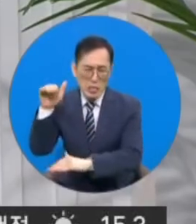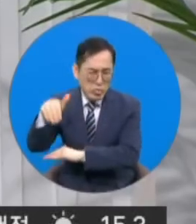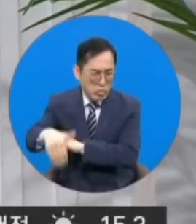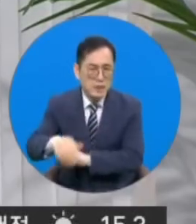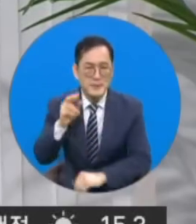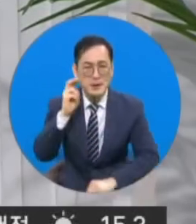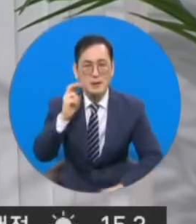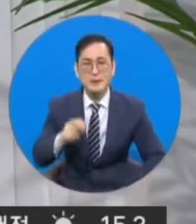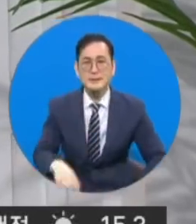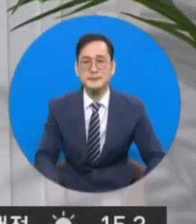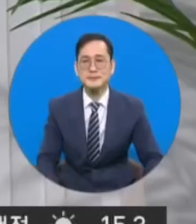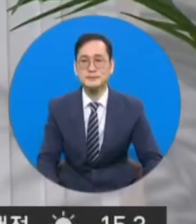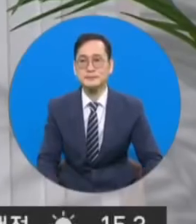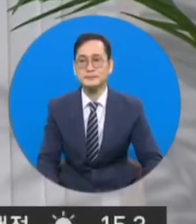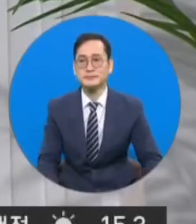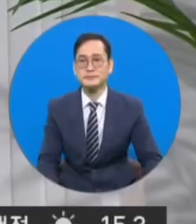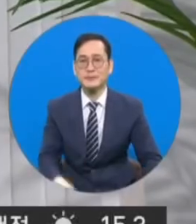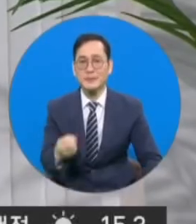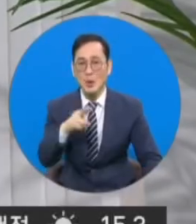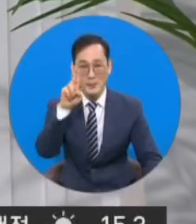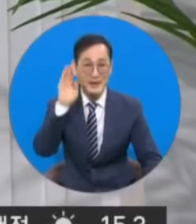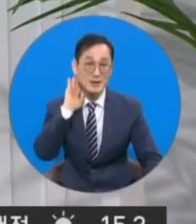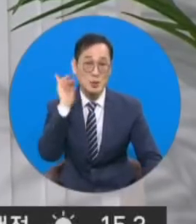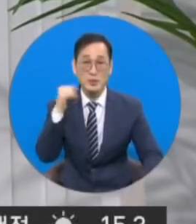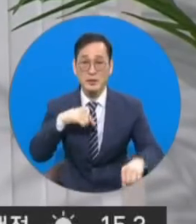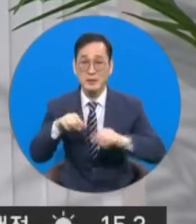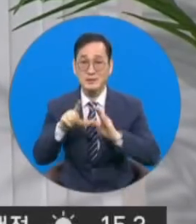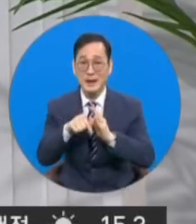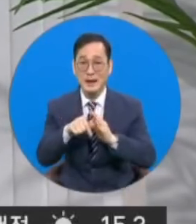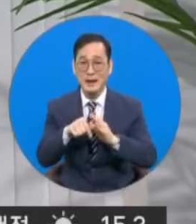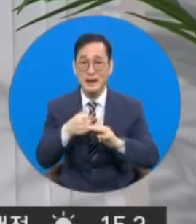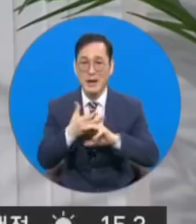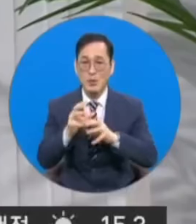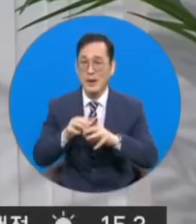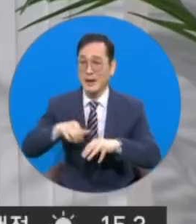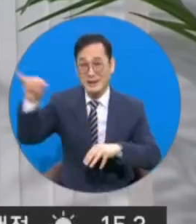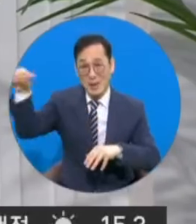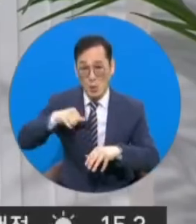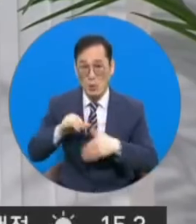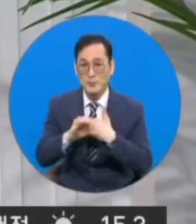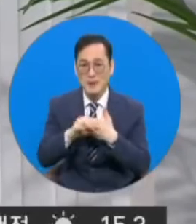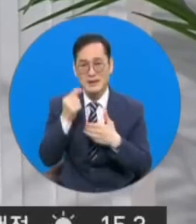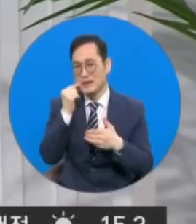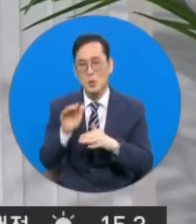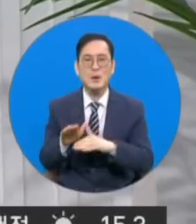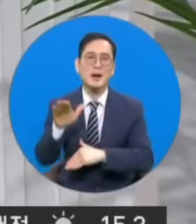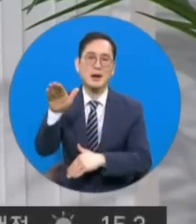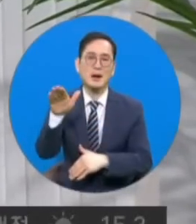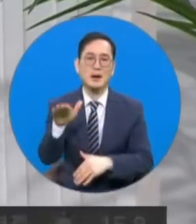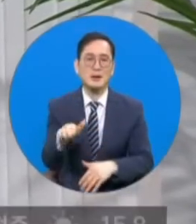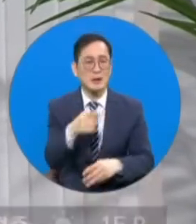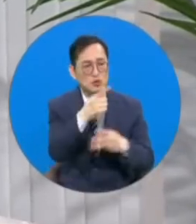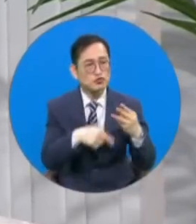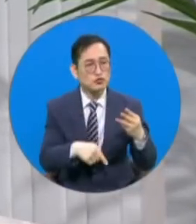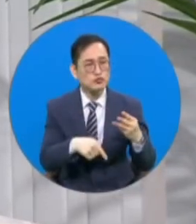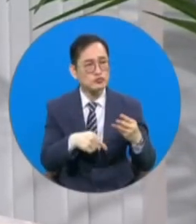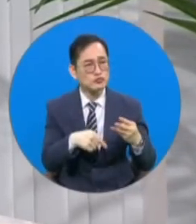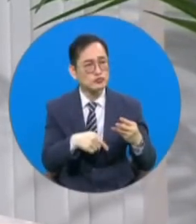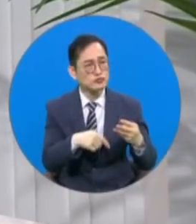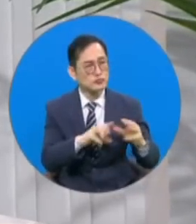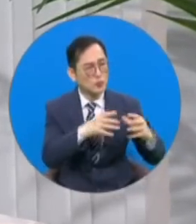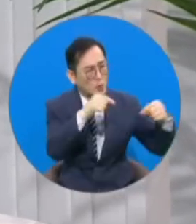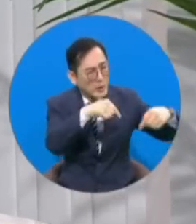그 다음에 전에 이제 박근혜 전 대통령 때요 외국만 갔다 오면지도 올랐거든요 그런데 윤세일 대통령도